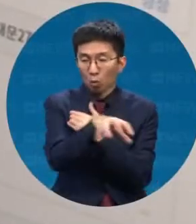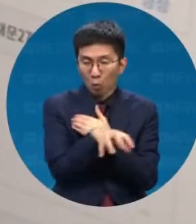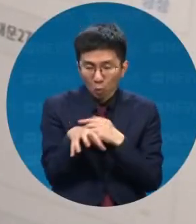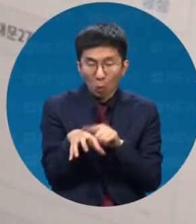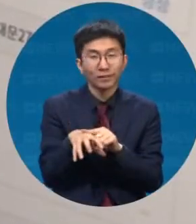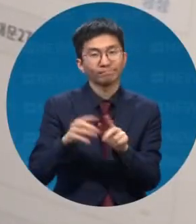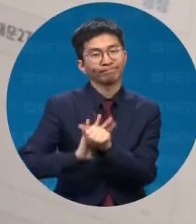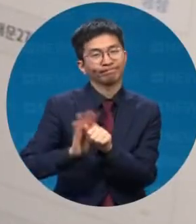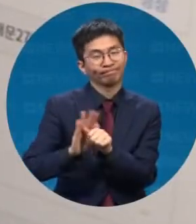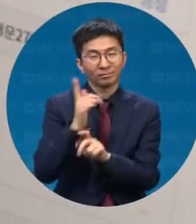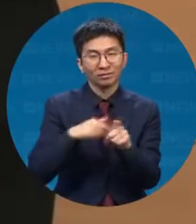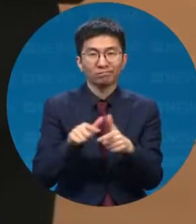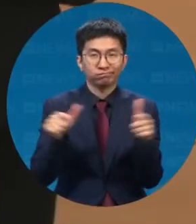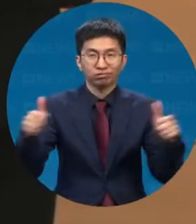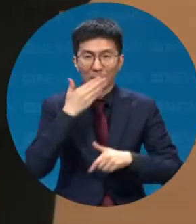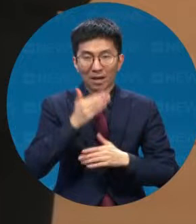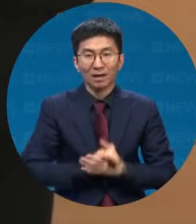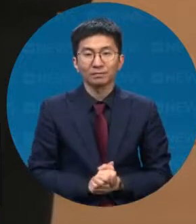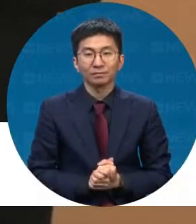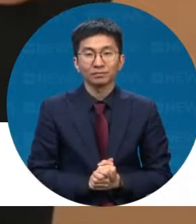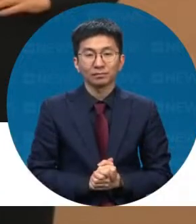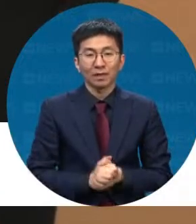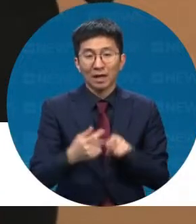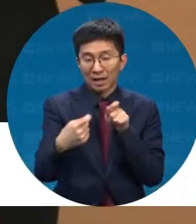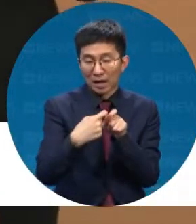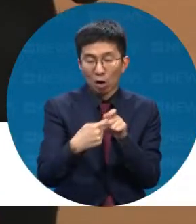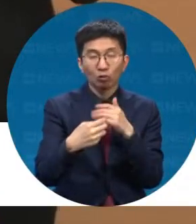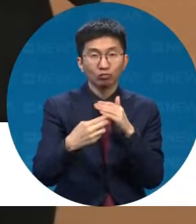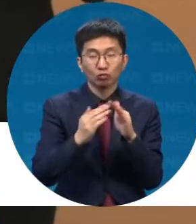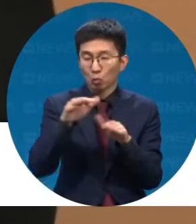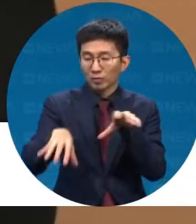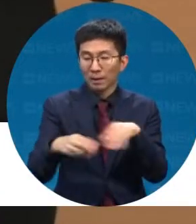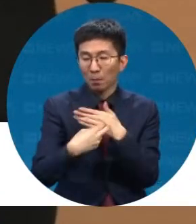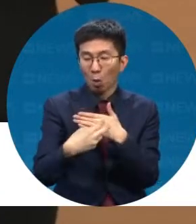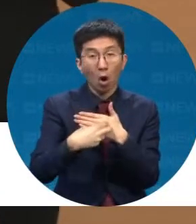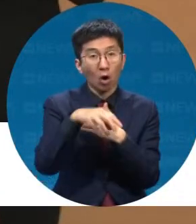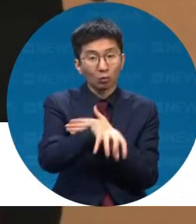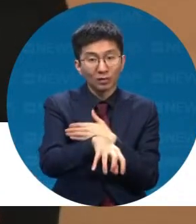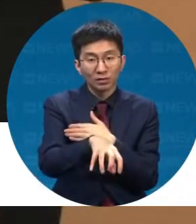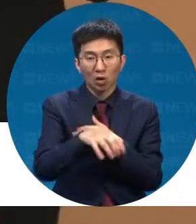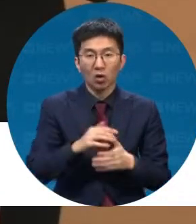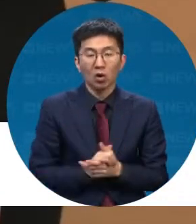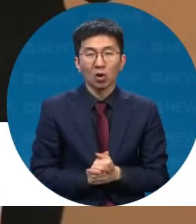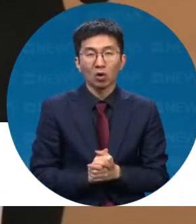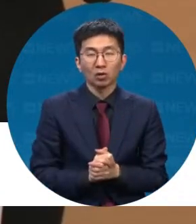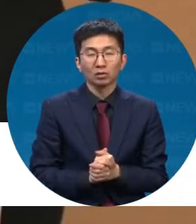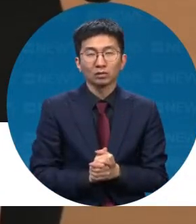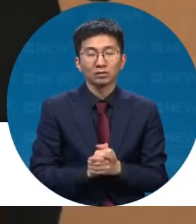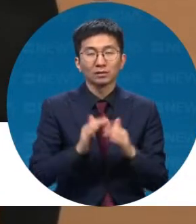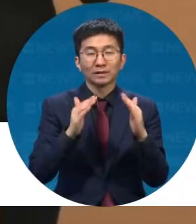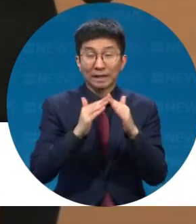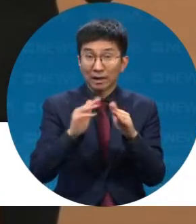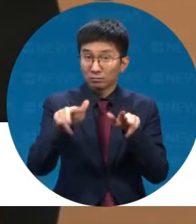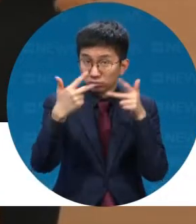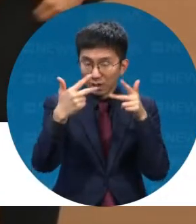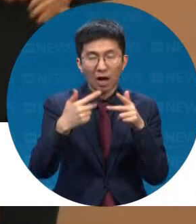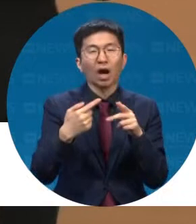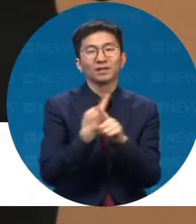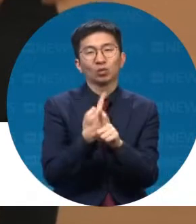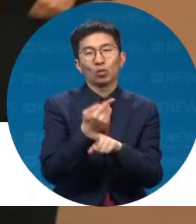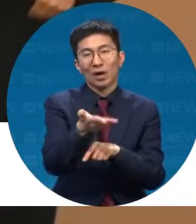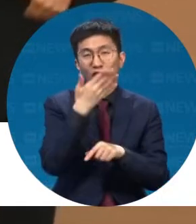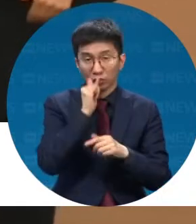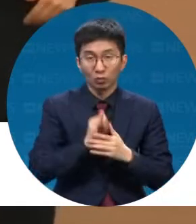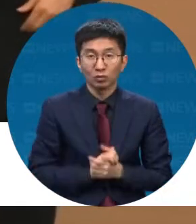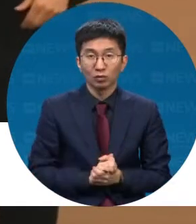확충 하게 따는 겁니다 가까운 동네 병원에서 바로 5세트 치료를 받을 수 있도록 하고 위험도가 높은 분들에